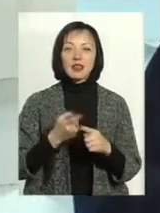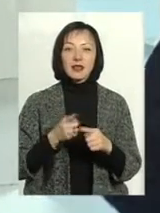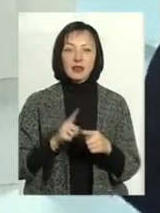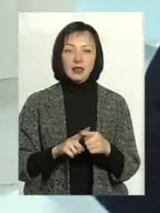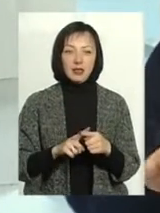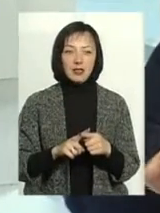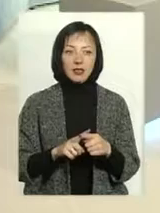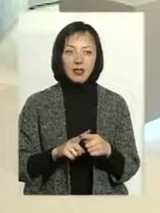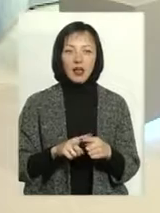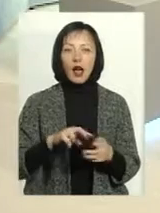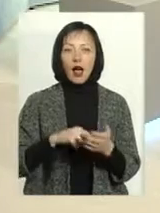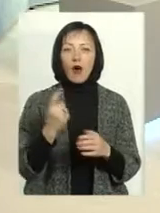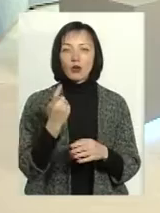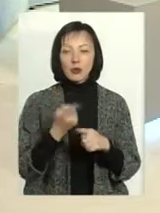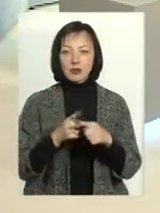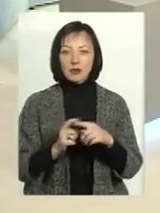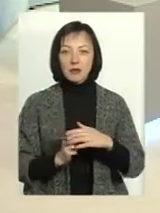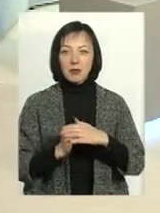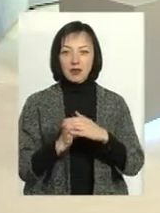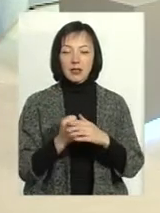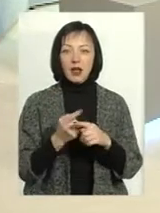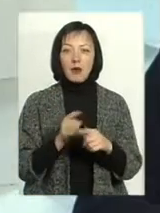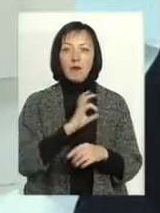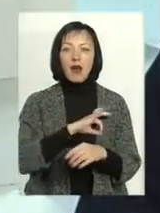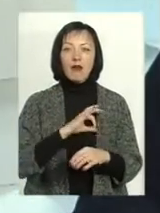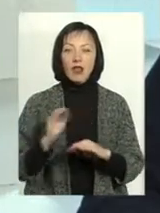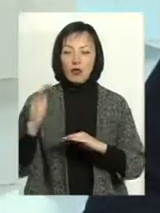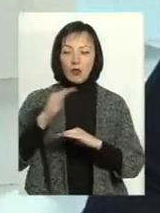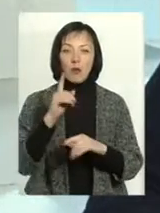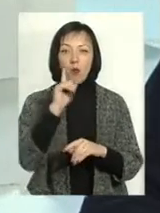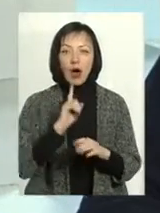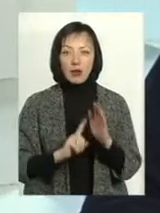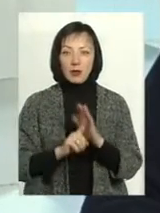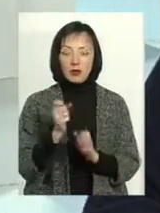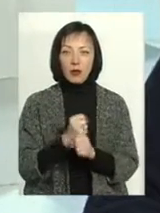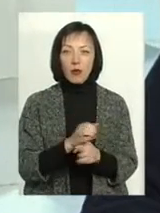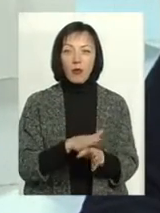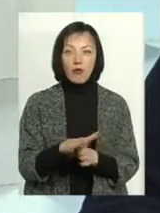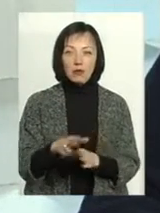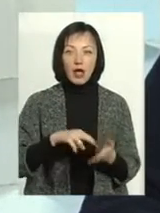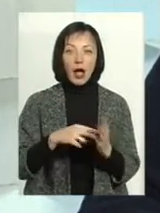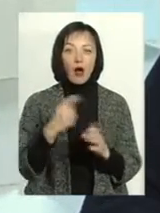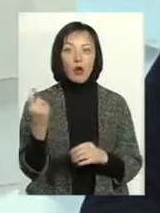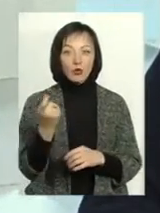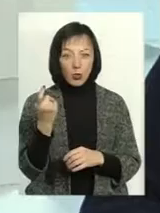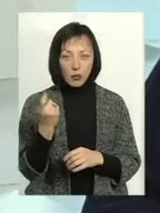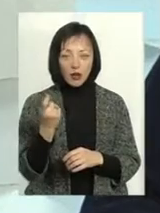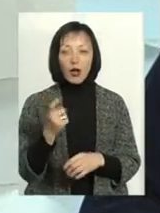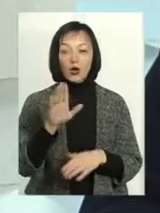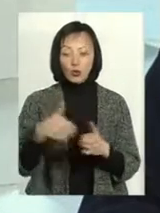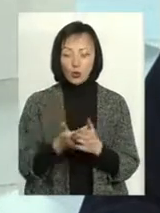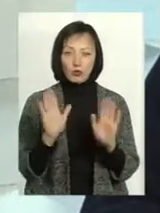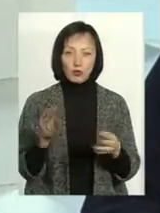що економіка – це база, да, а право – надбудова. Поки в нас не запрацює повним чином економіка, поки в нас